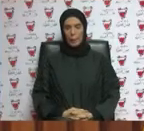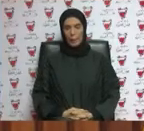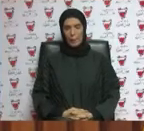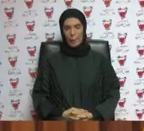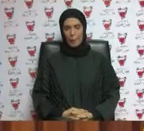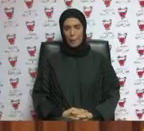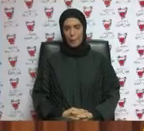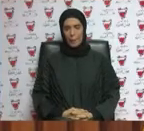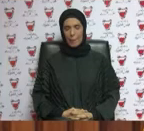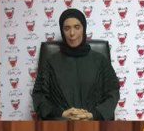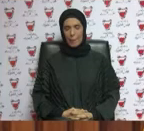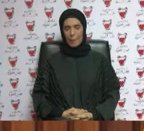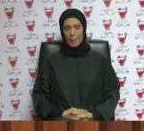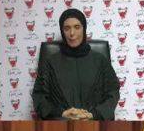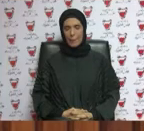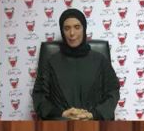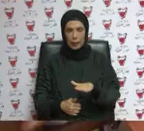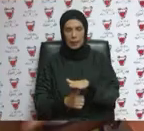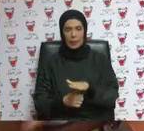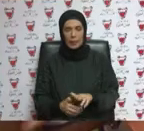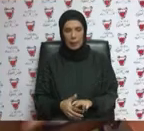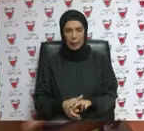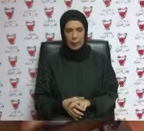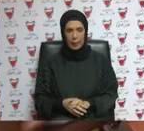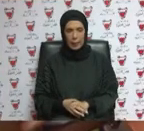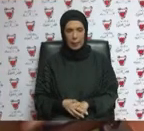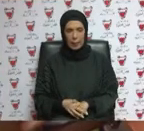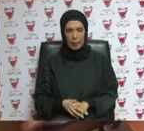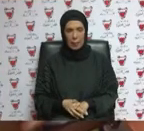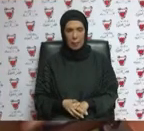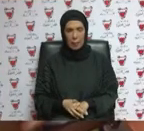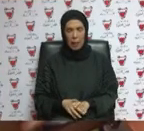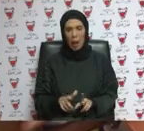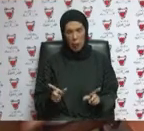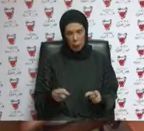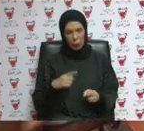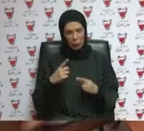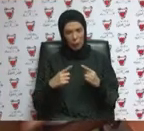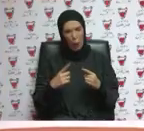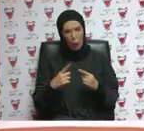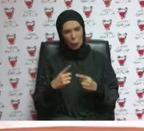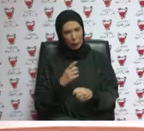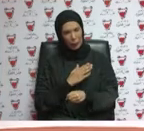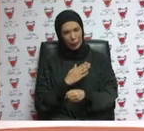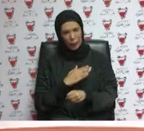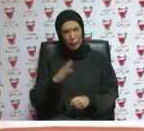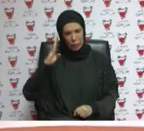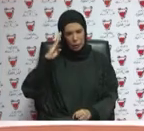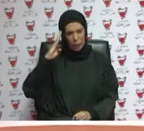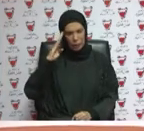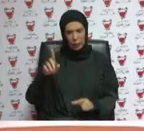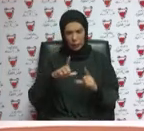الأخت سبيشة الفضالة تفضلي. معالي الرئيس احنا معتادين أول ما ندخل عادة نوجه الشكر إلى